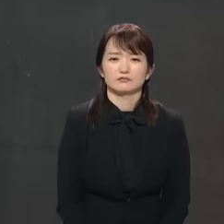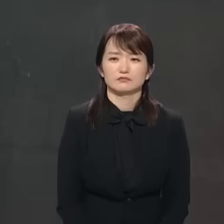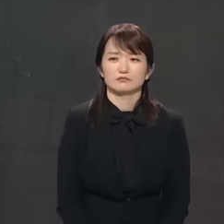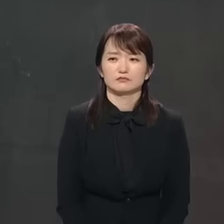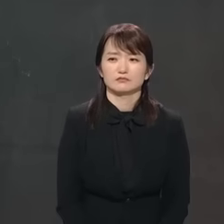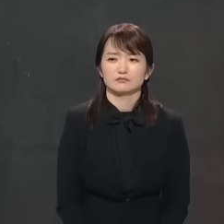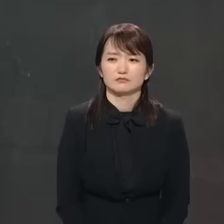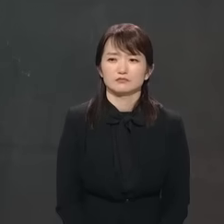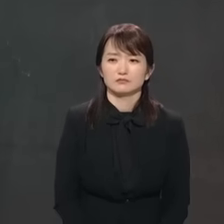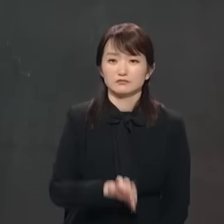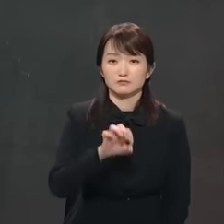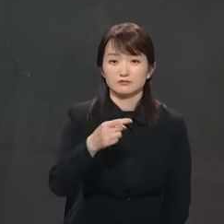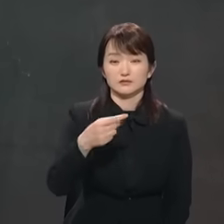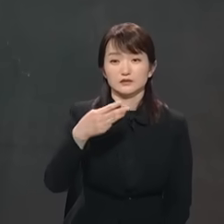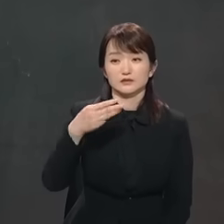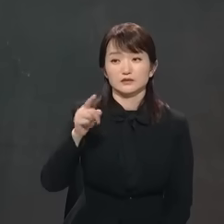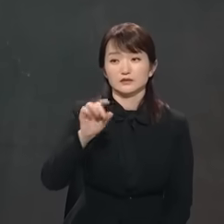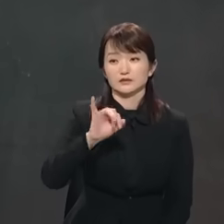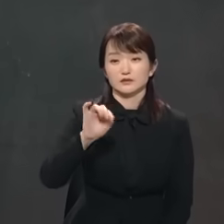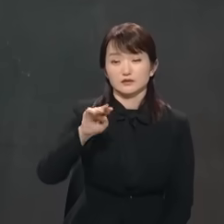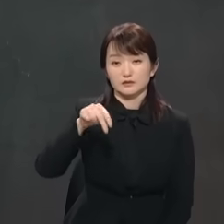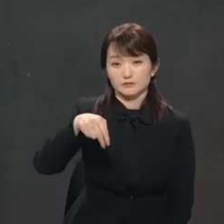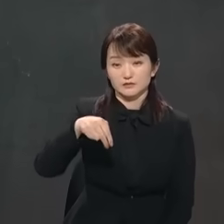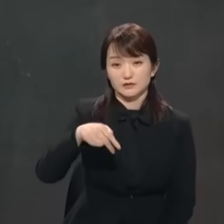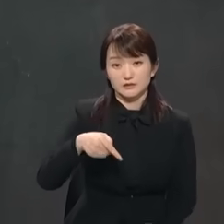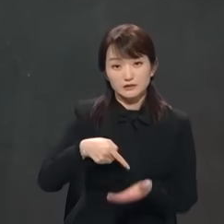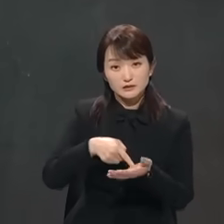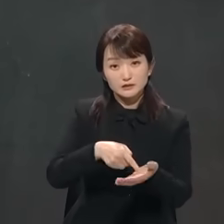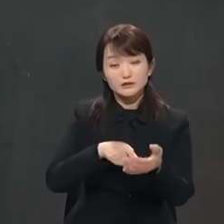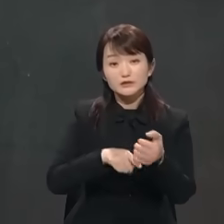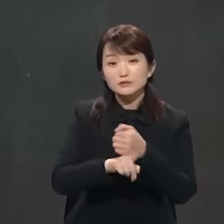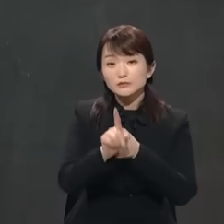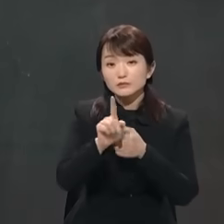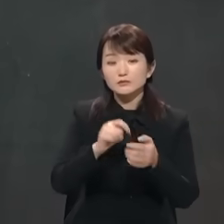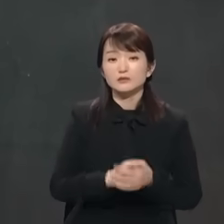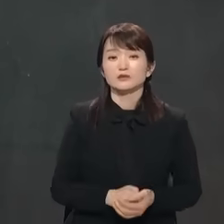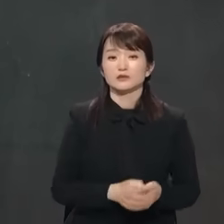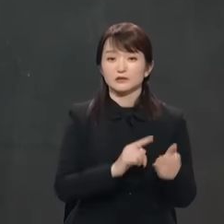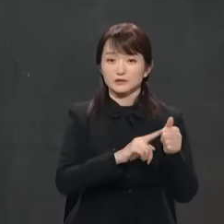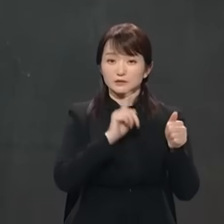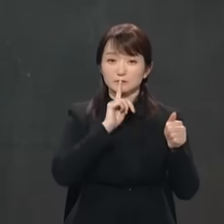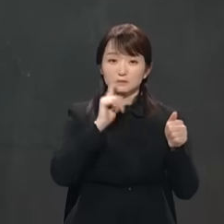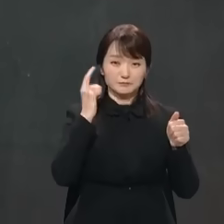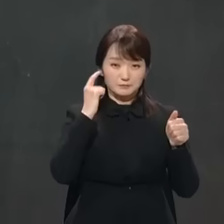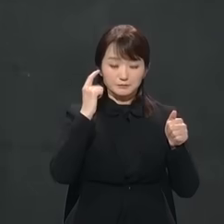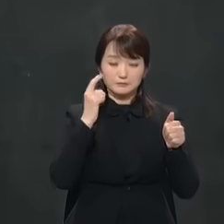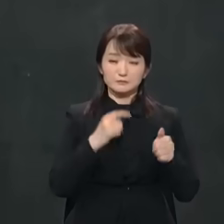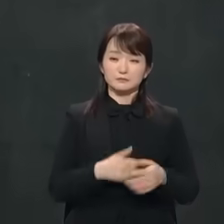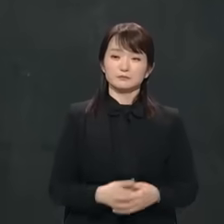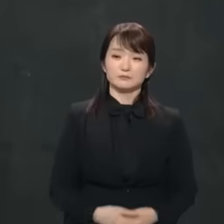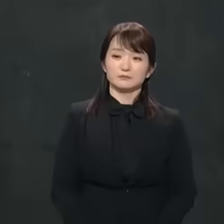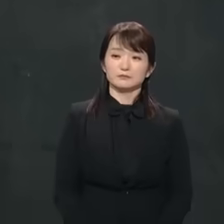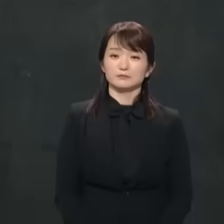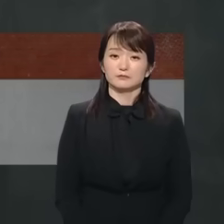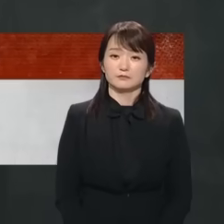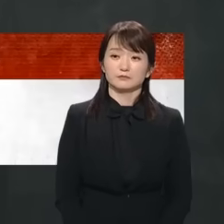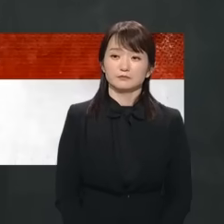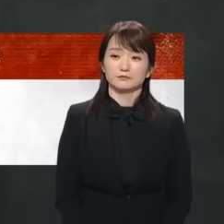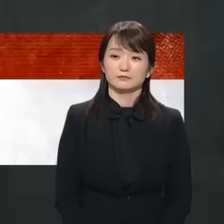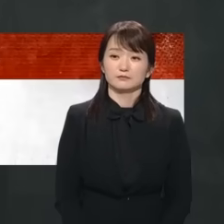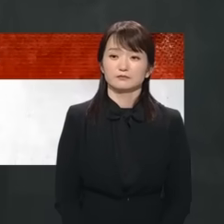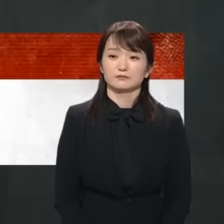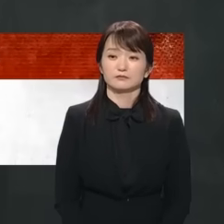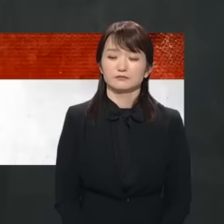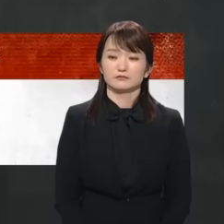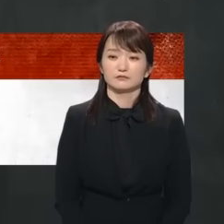짚어봅니다 프라이빗 신청에 도대체 무슨 얘기일까요 제보자의 얘기 직접 들어보시죠 그